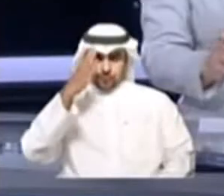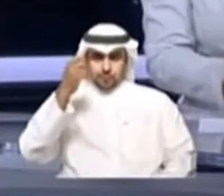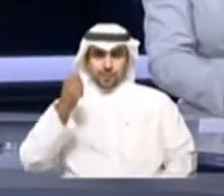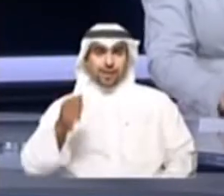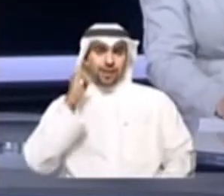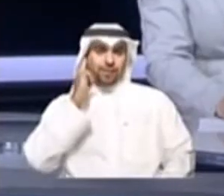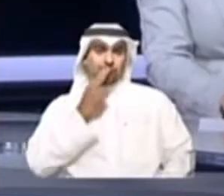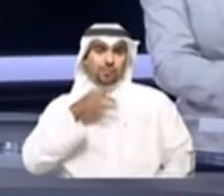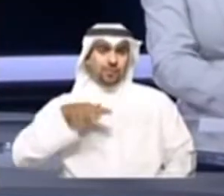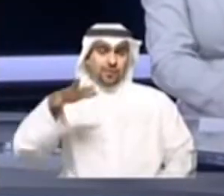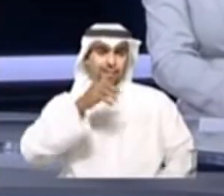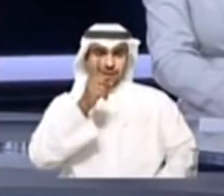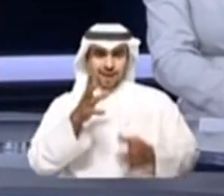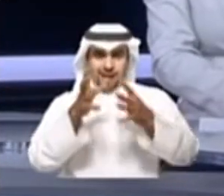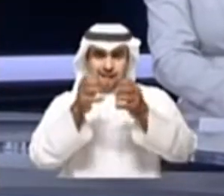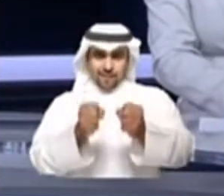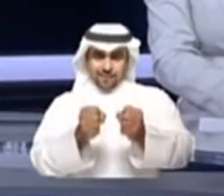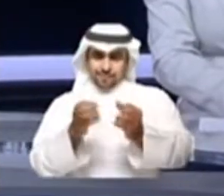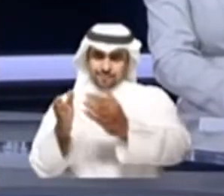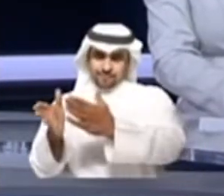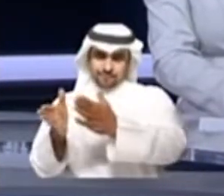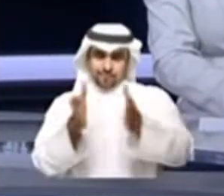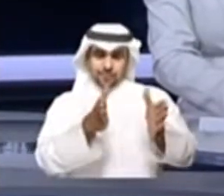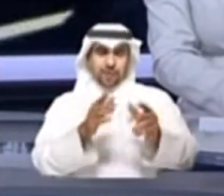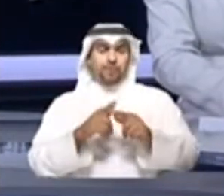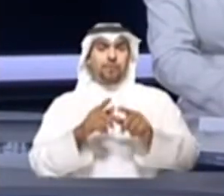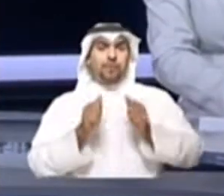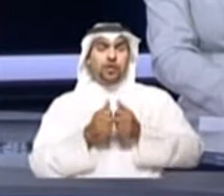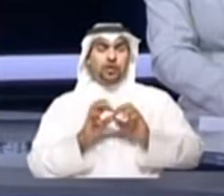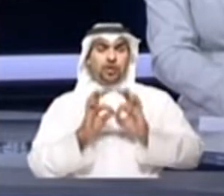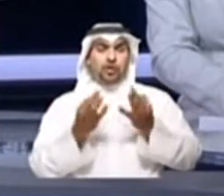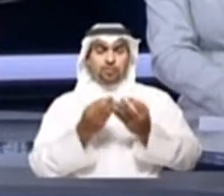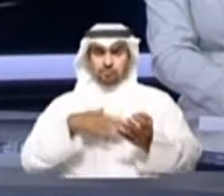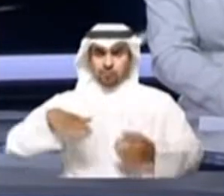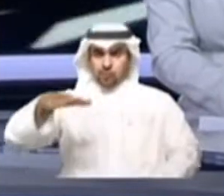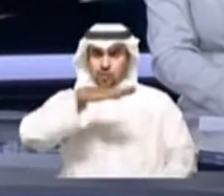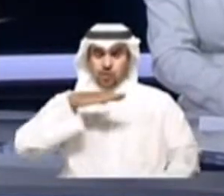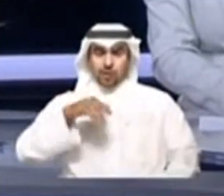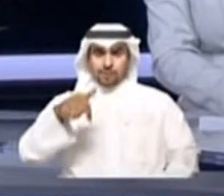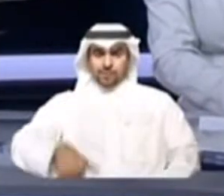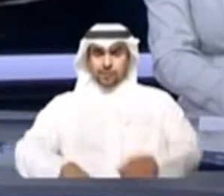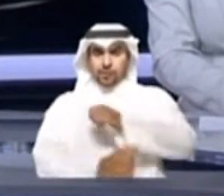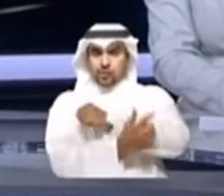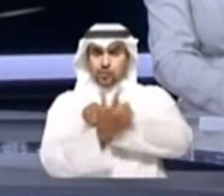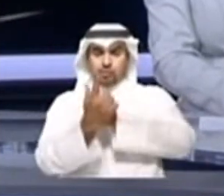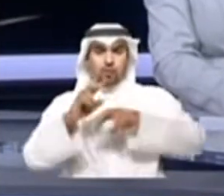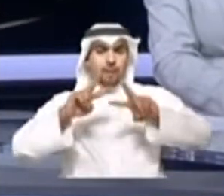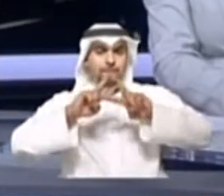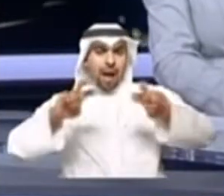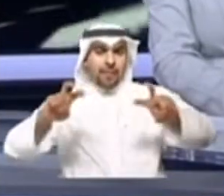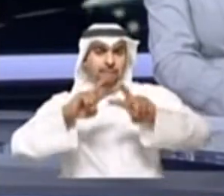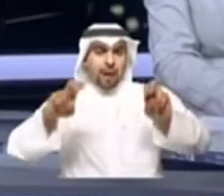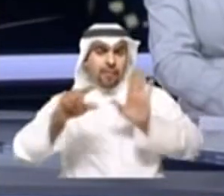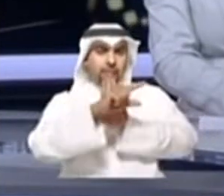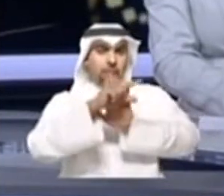أهلا بكم. شهدت اجتماعات اللجان البرلمانية في مجلس الأمة هذا الأسبوع بحث ودراسة العديد من